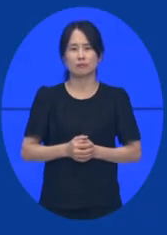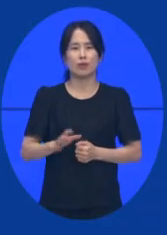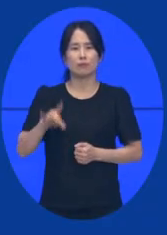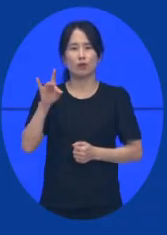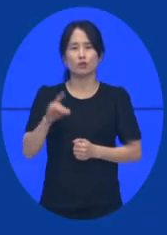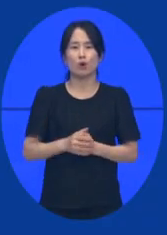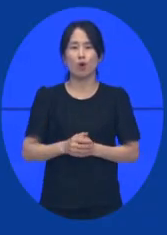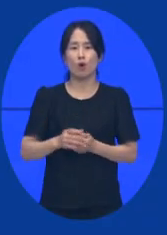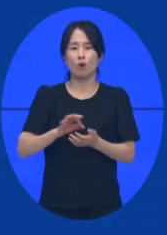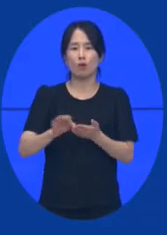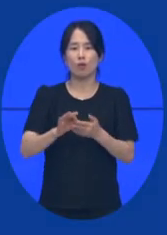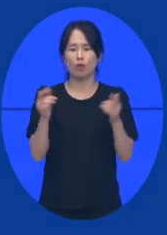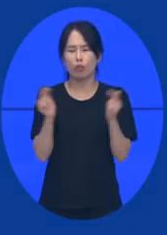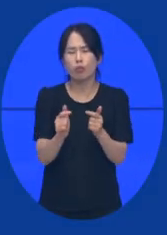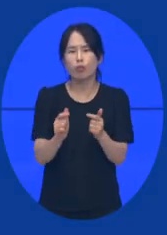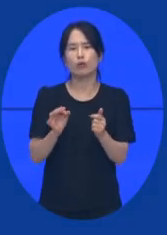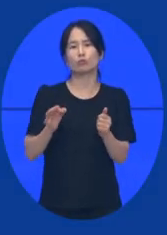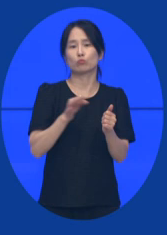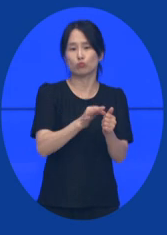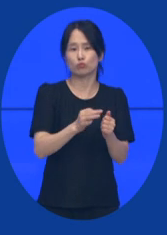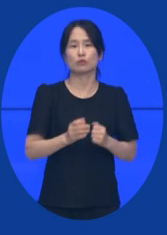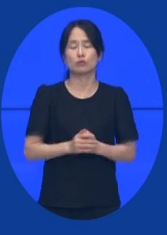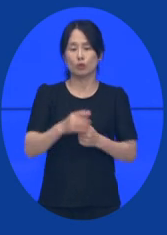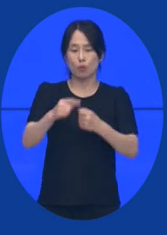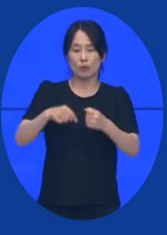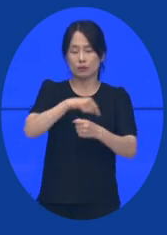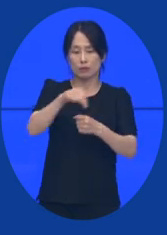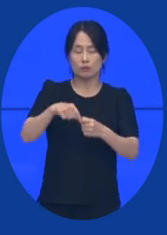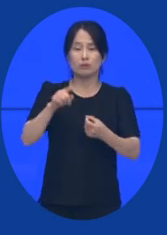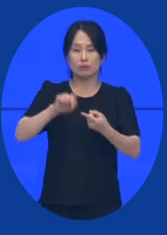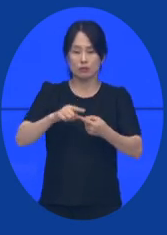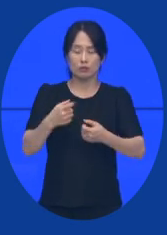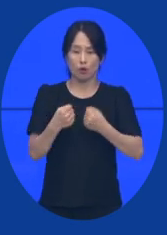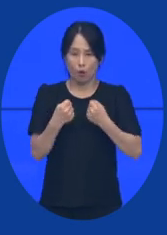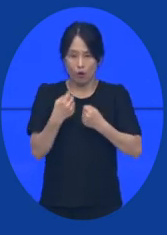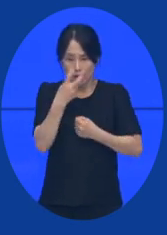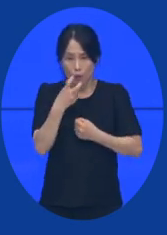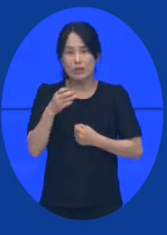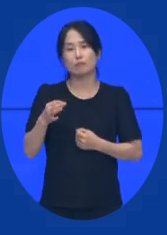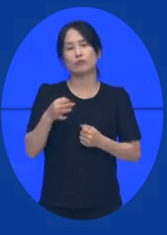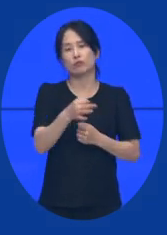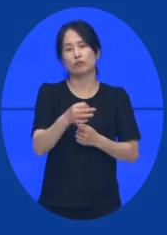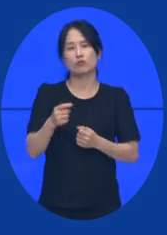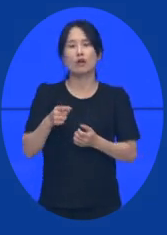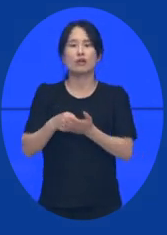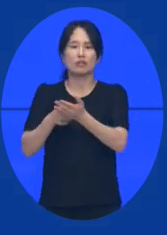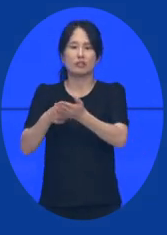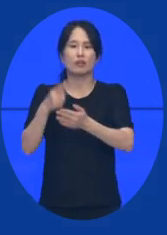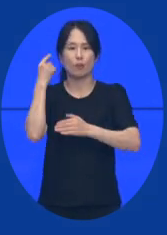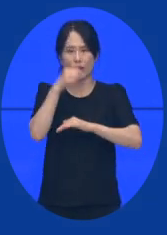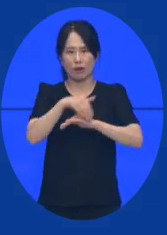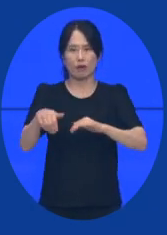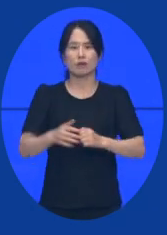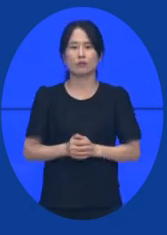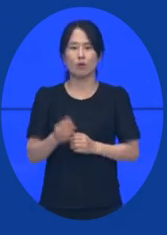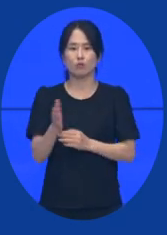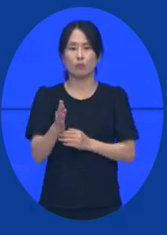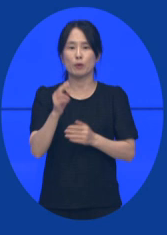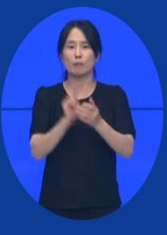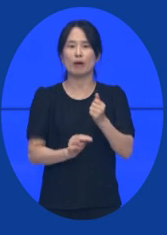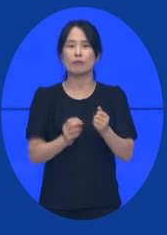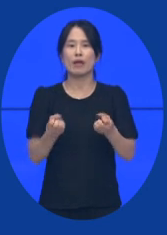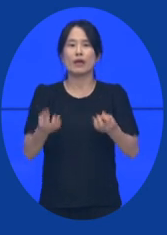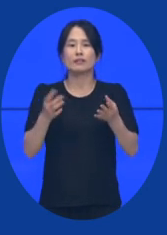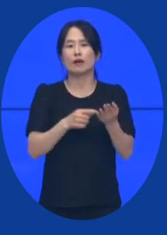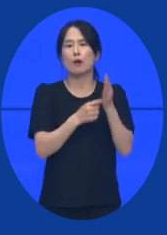위축 보상금과 방사능 노출에 따른 건강관리비에 대한 국비 지원을 건의할 방침, 또 수산물 판촉 행사를 추진하고